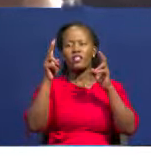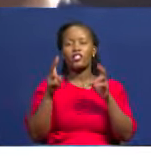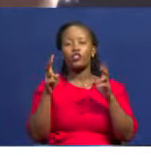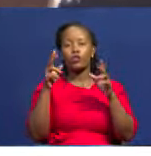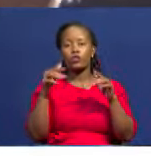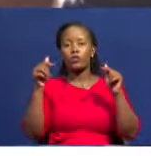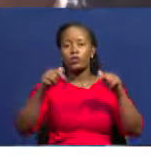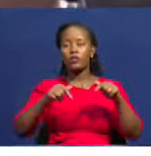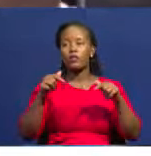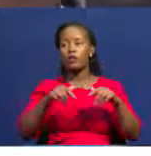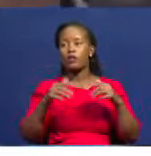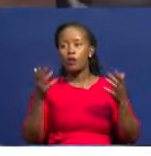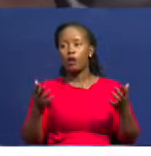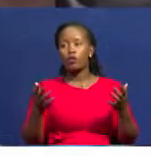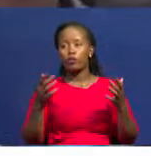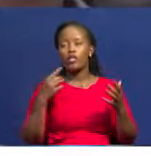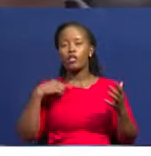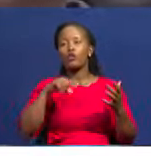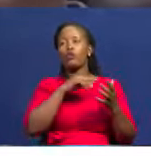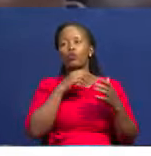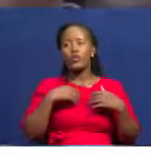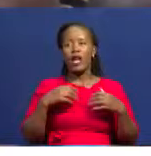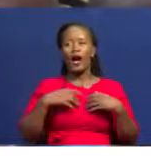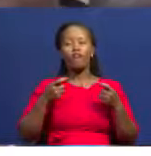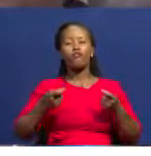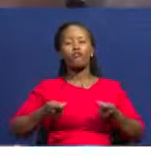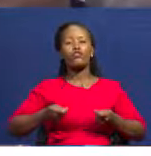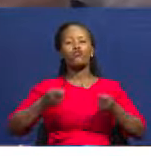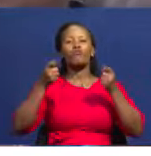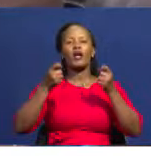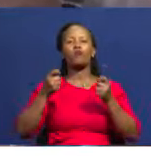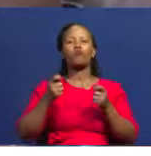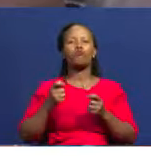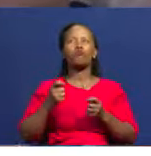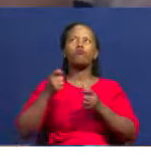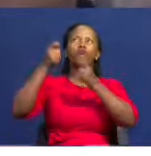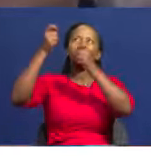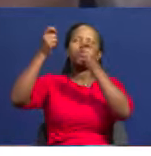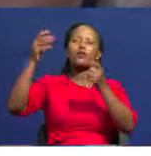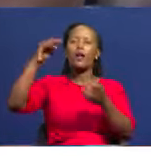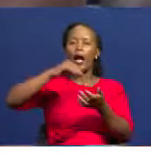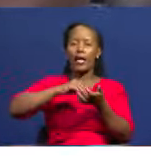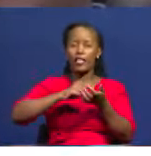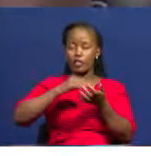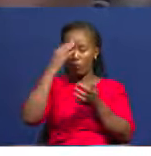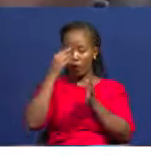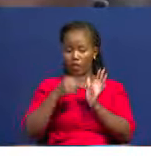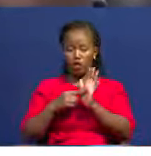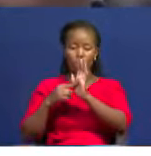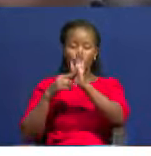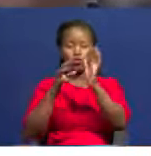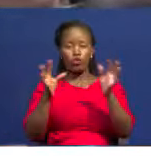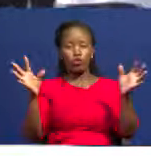leo will bado juu. Hii ni kiunganisho. Ni kiunganisho tu ya kusema